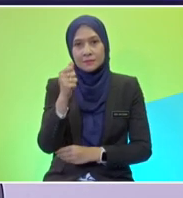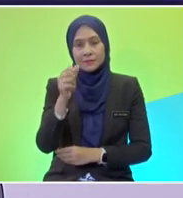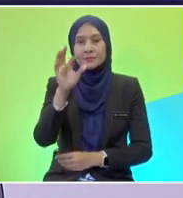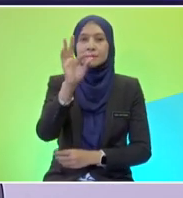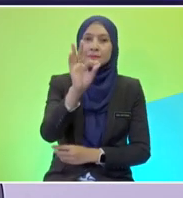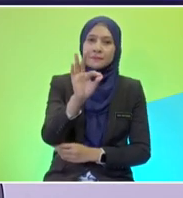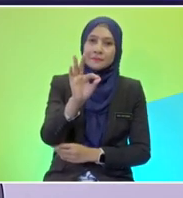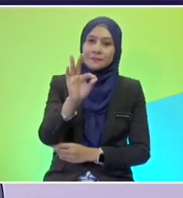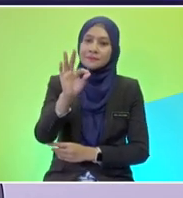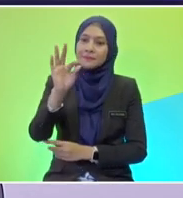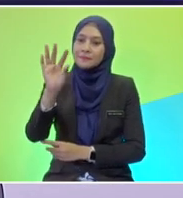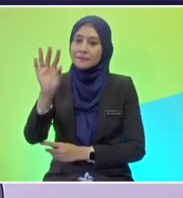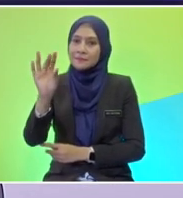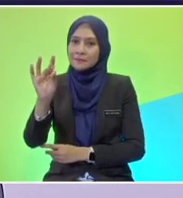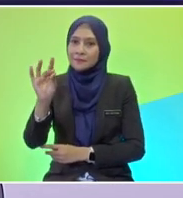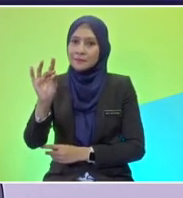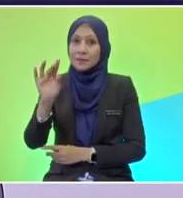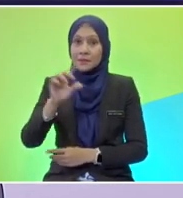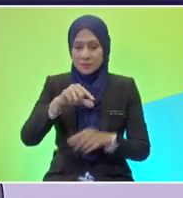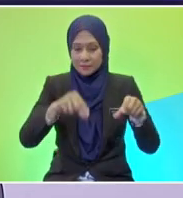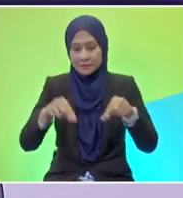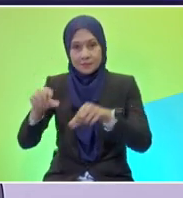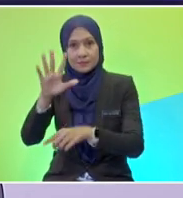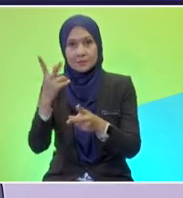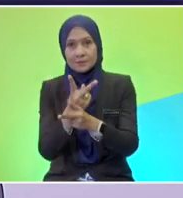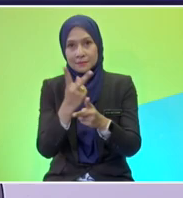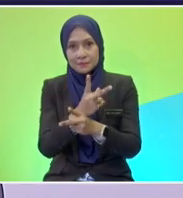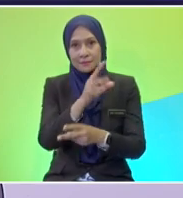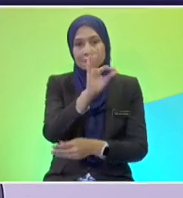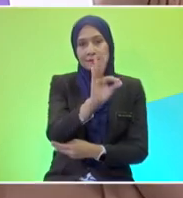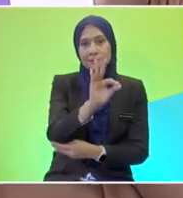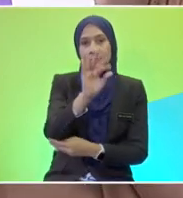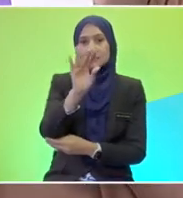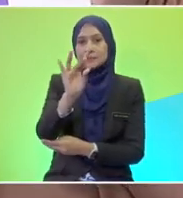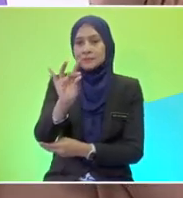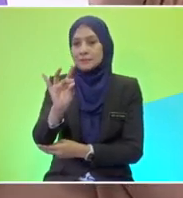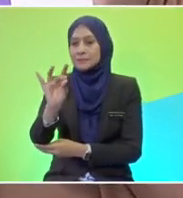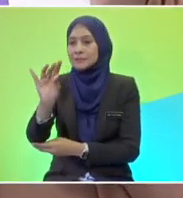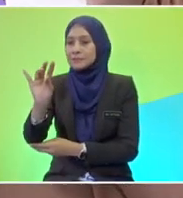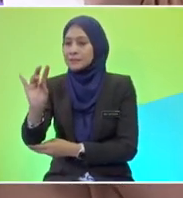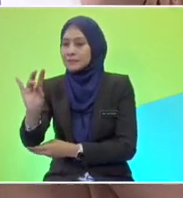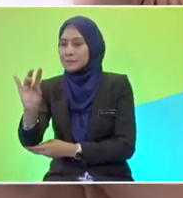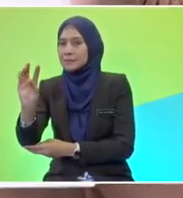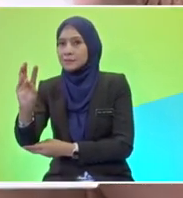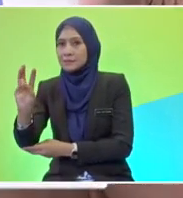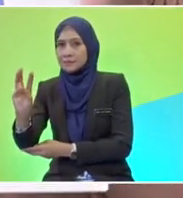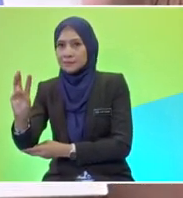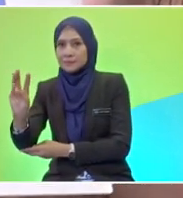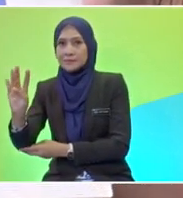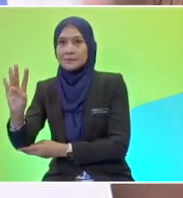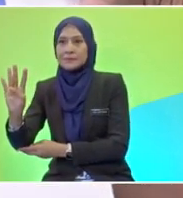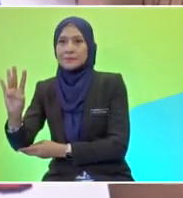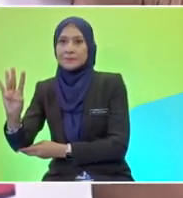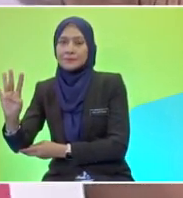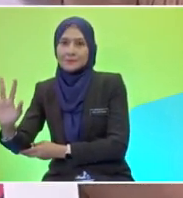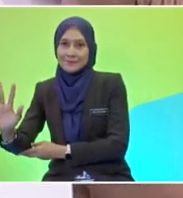9. 9. Gerak 5 kah? 9 1, 8 2. 7, 6, 5.